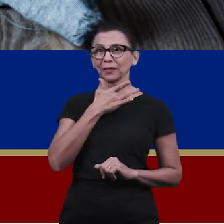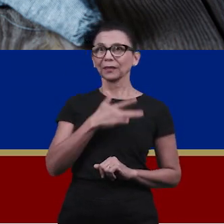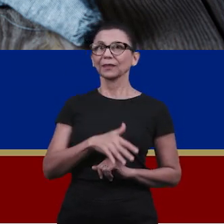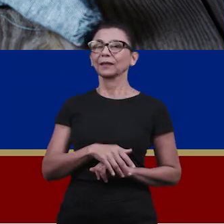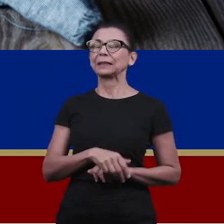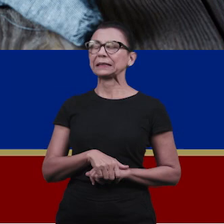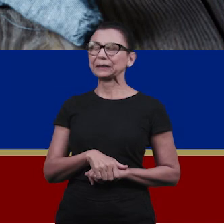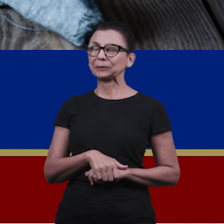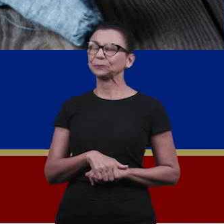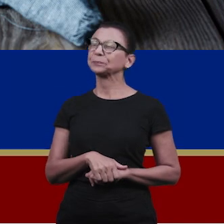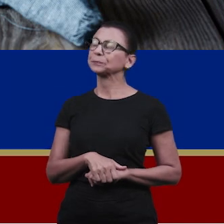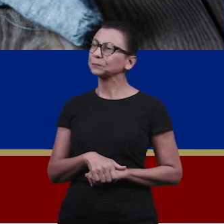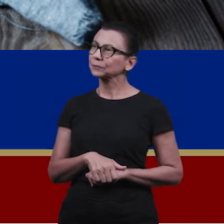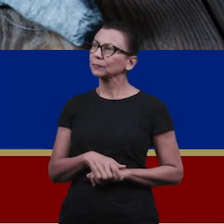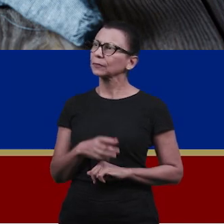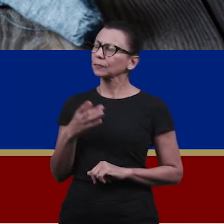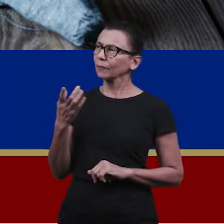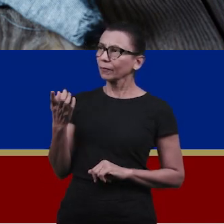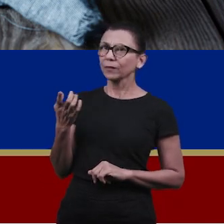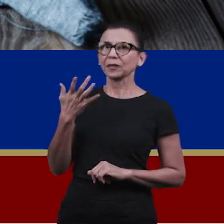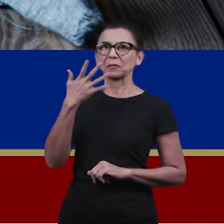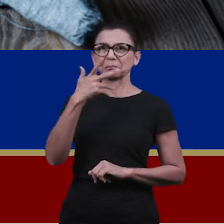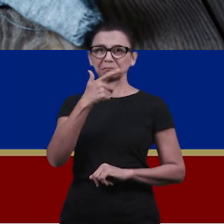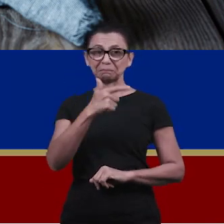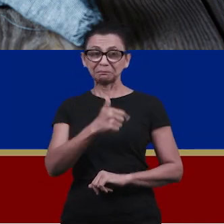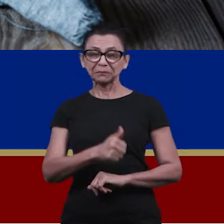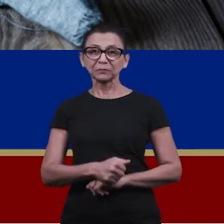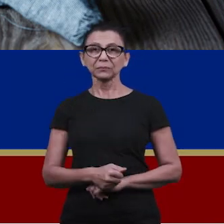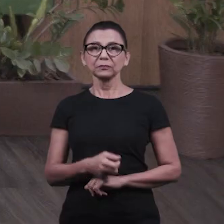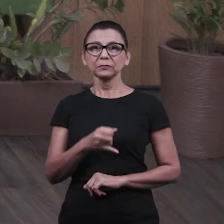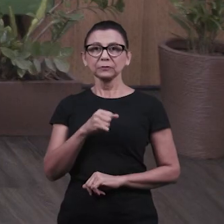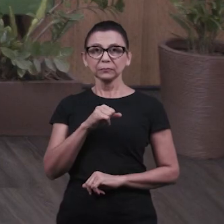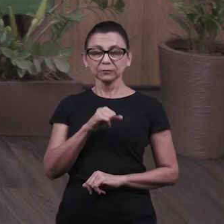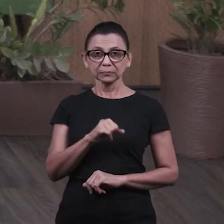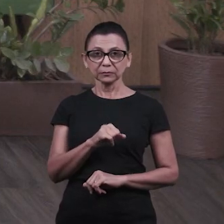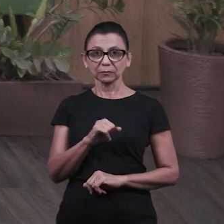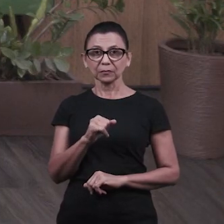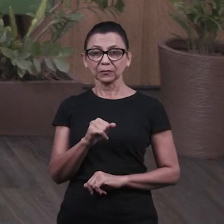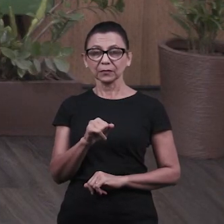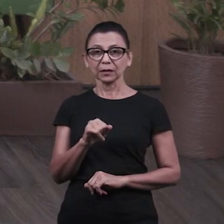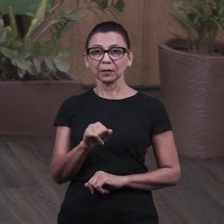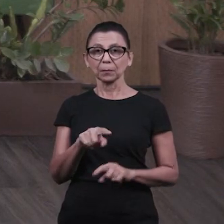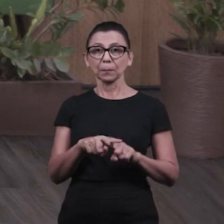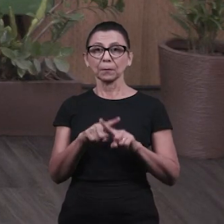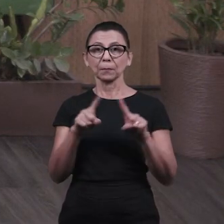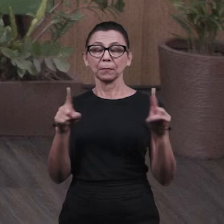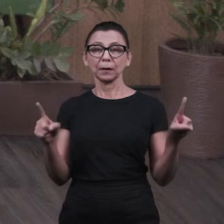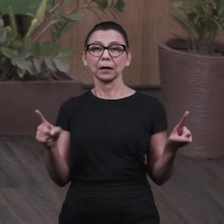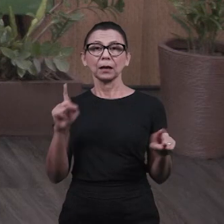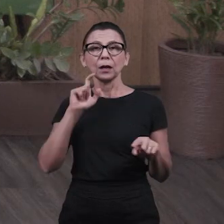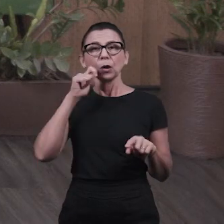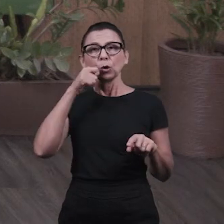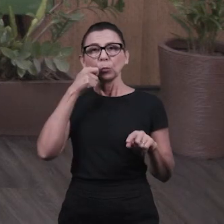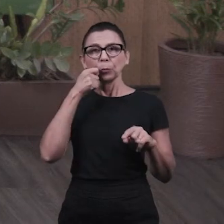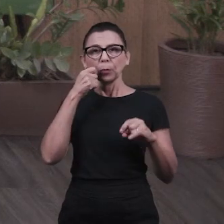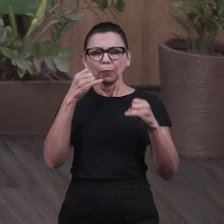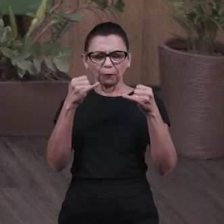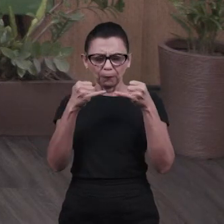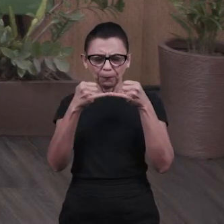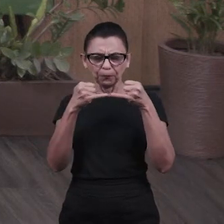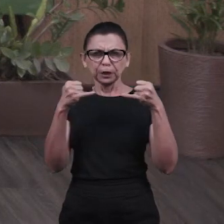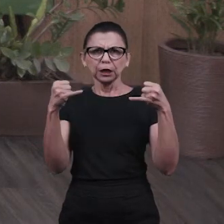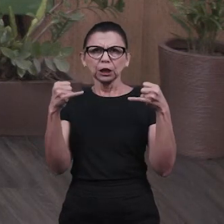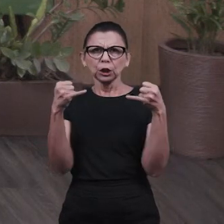est plus joyeux, enfin plus joli parce que le pain sans ferment, appelé les pains sans